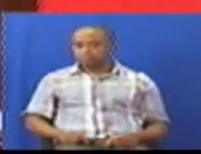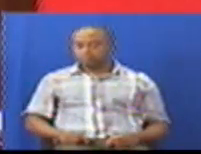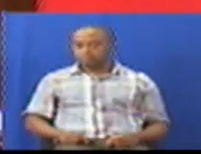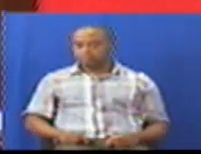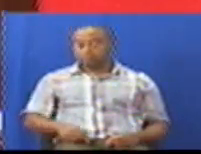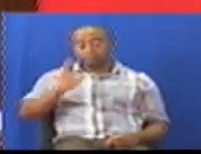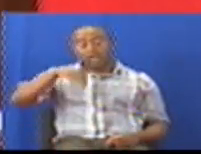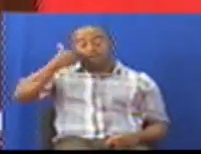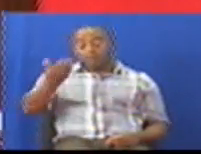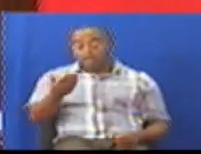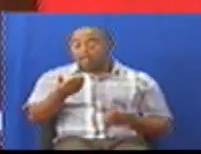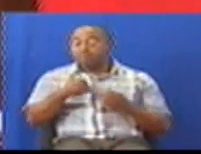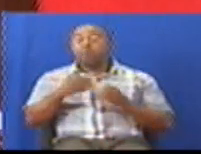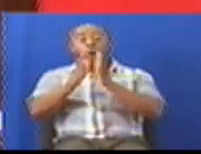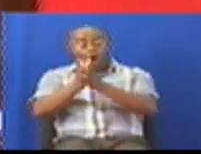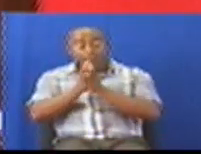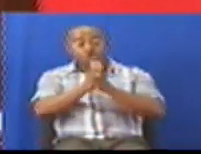Baada ya maombi haya,